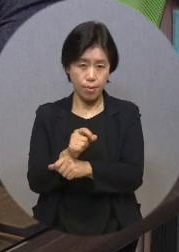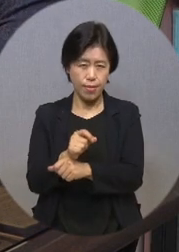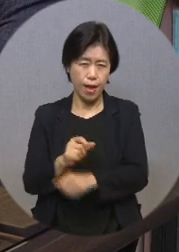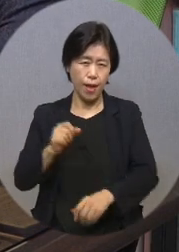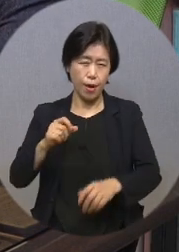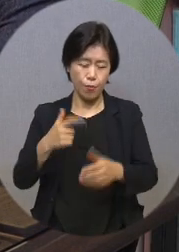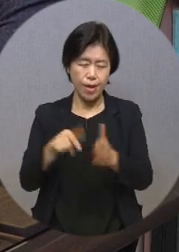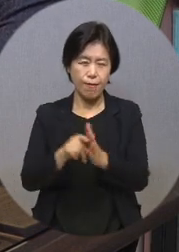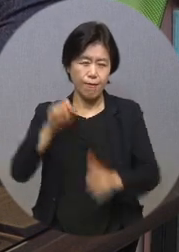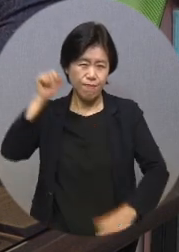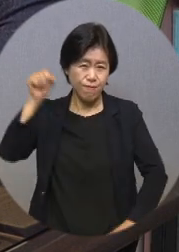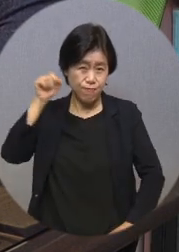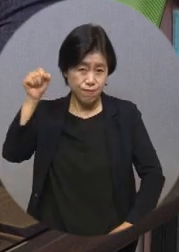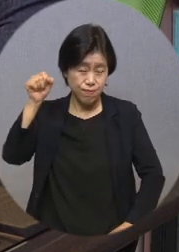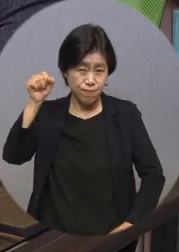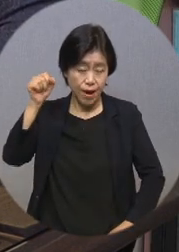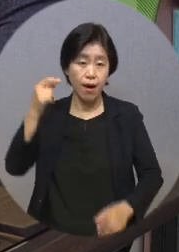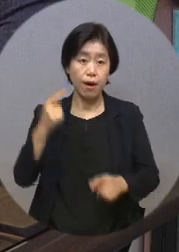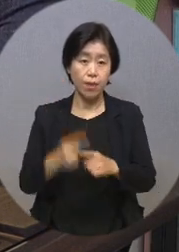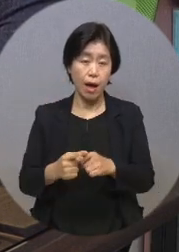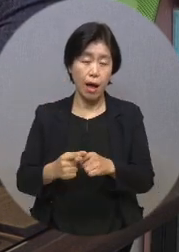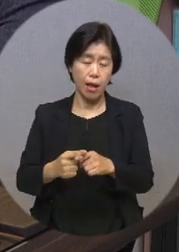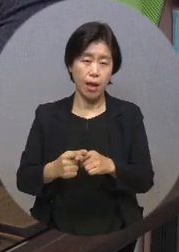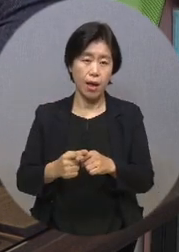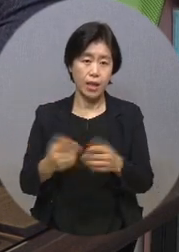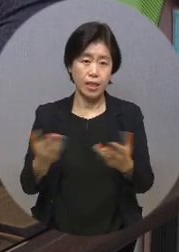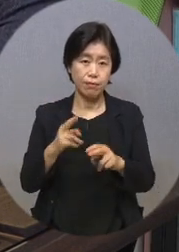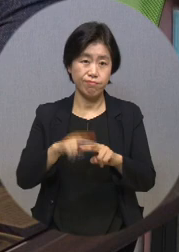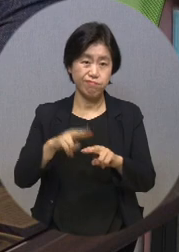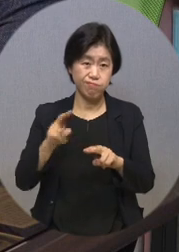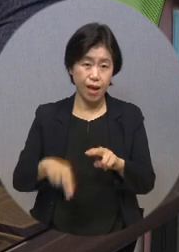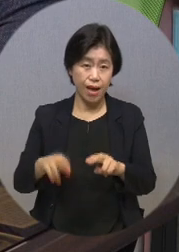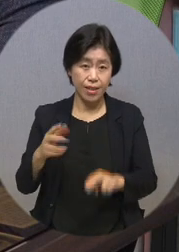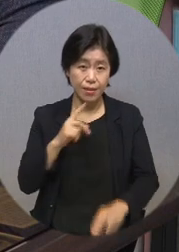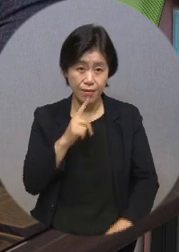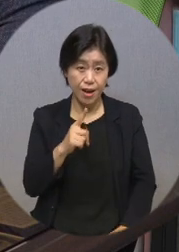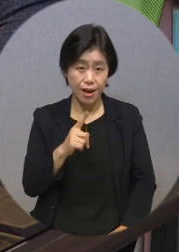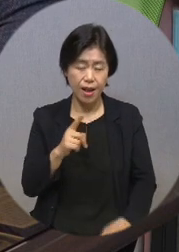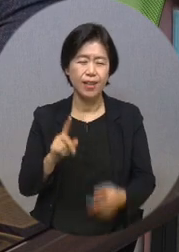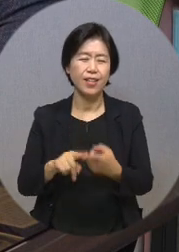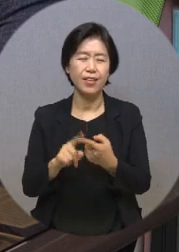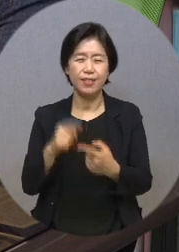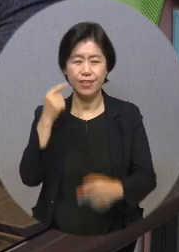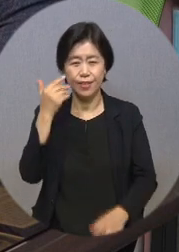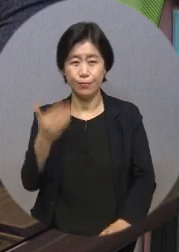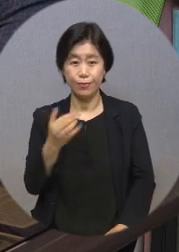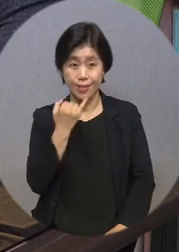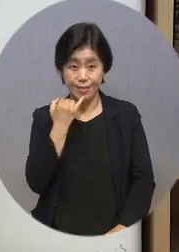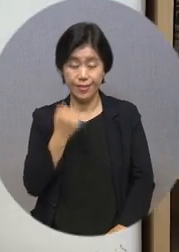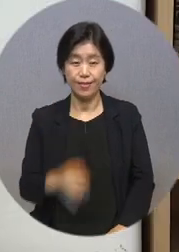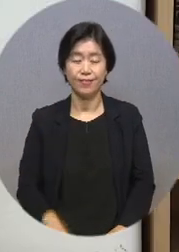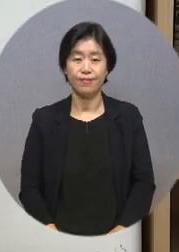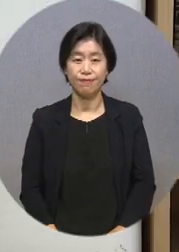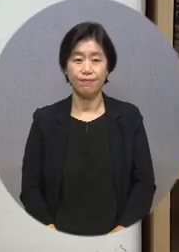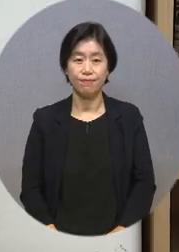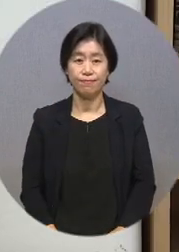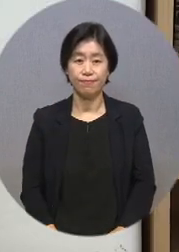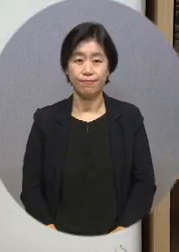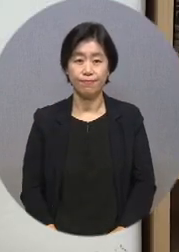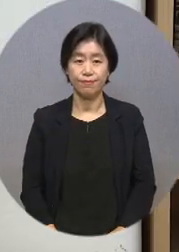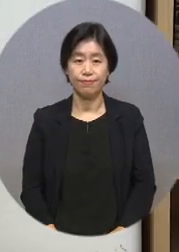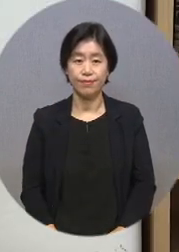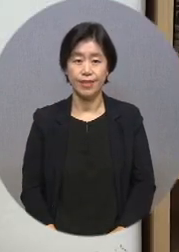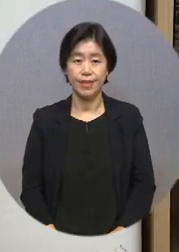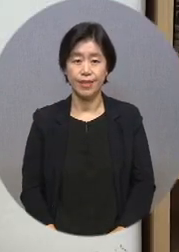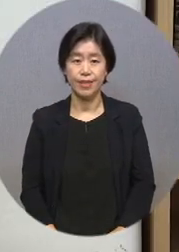당했다는 말씀이 네네. 잠깐 스쳐갔어요. 네네. 그 부분에 대해서 좀 또 질문을 드리고 싶네요. 네네. 네, 3대 이어서 4대